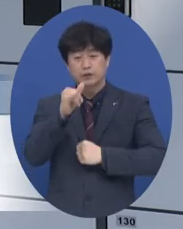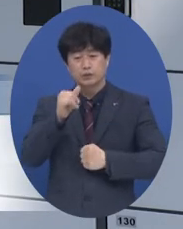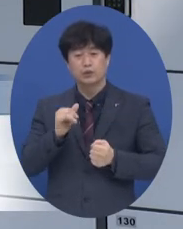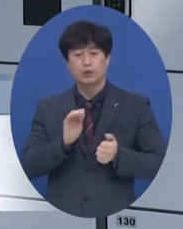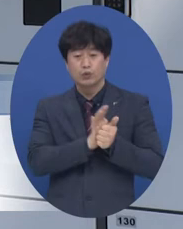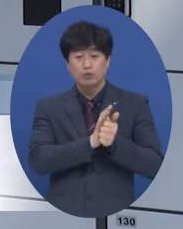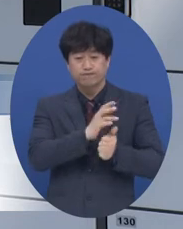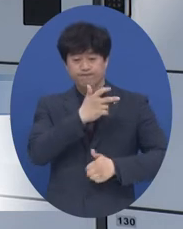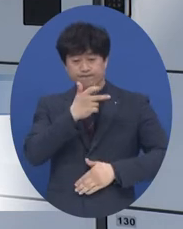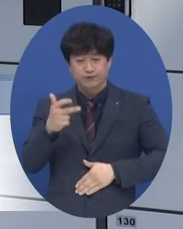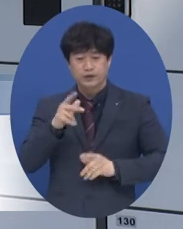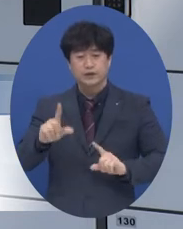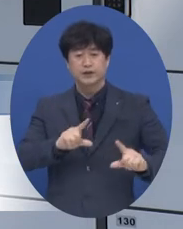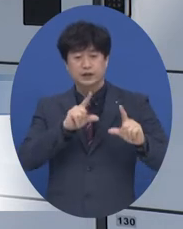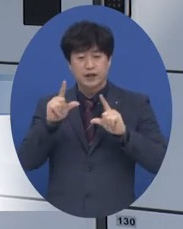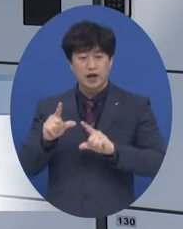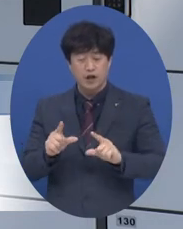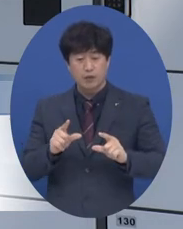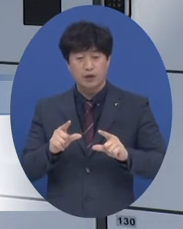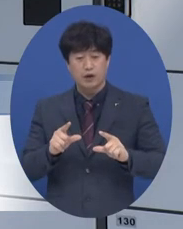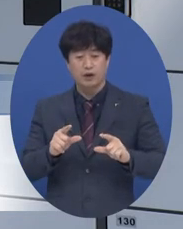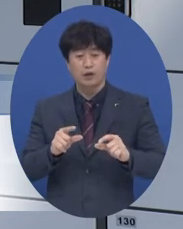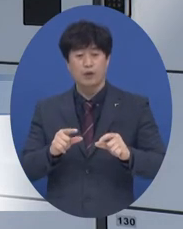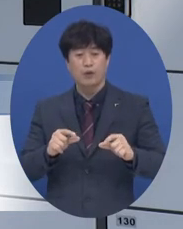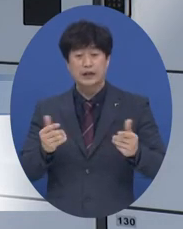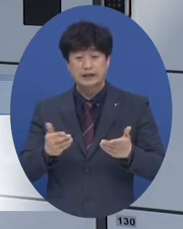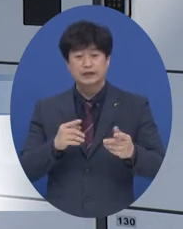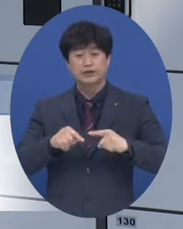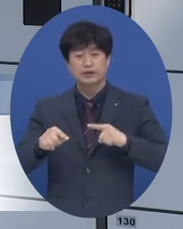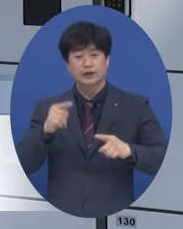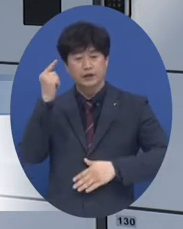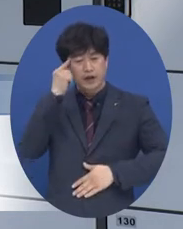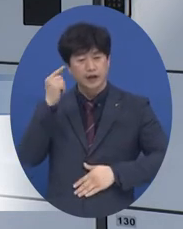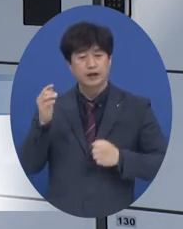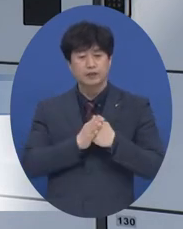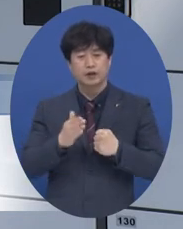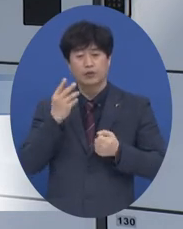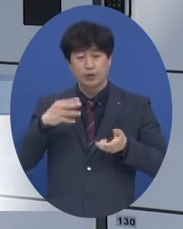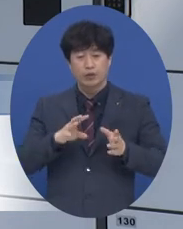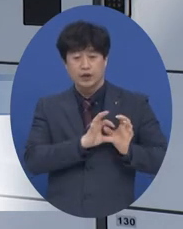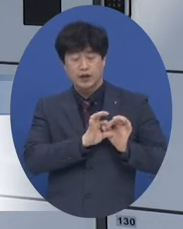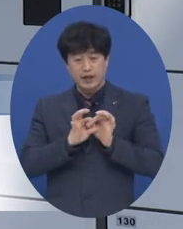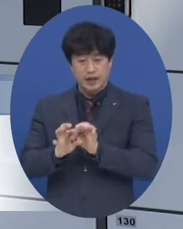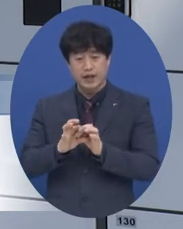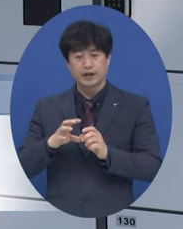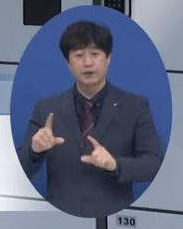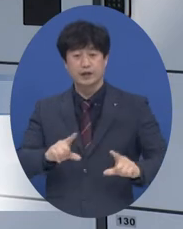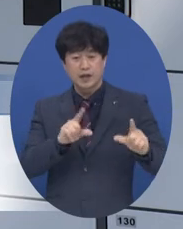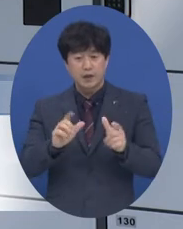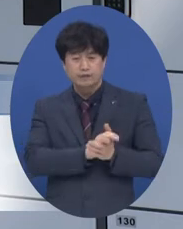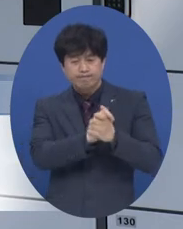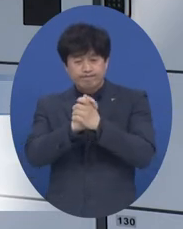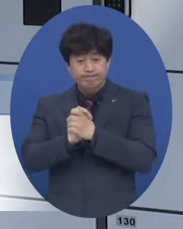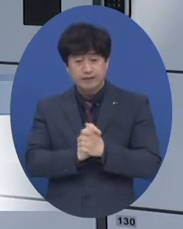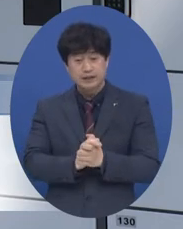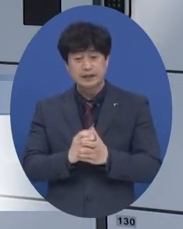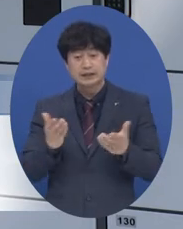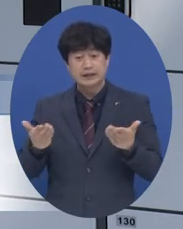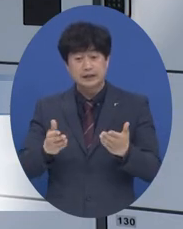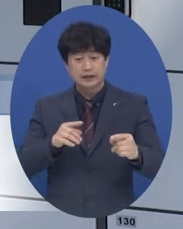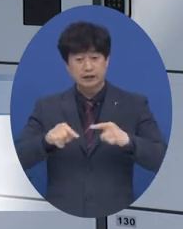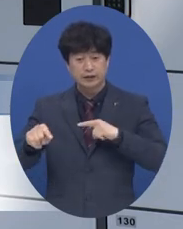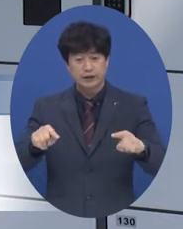큰 생활 여 노동정책 이라 생각합니다 그래서 오입 벽 및 어른 계속해서 이런 생활 밀착형